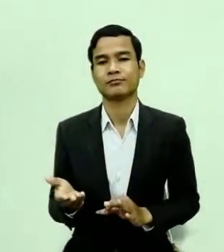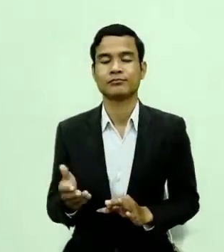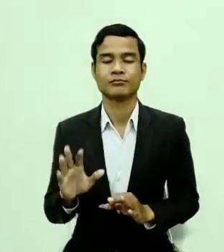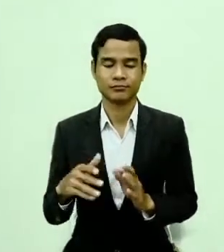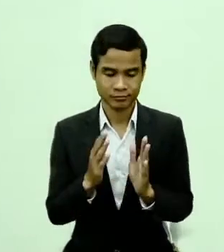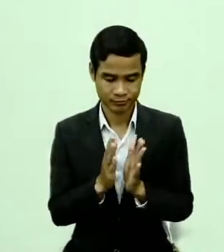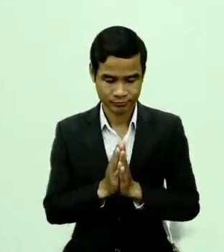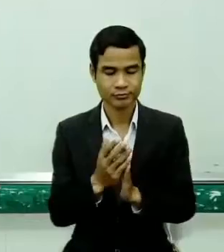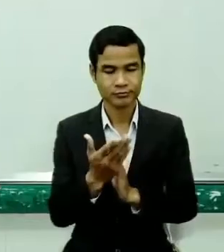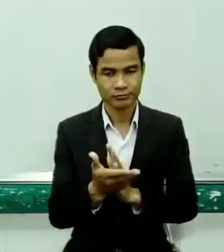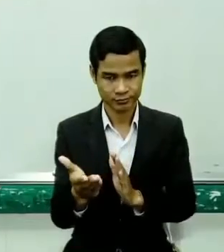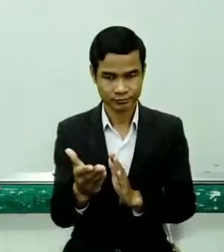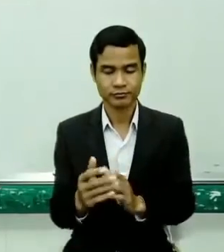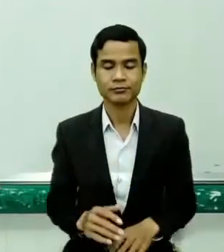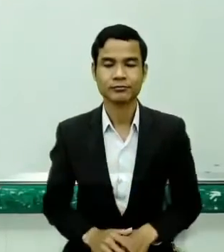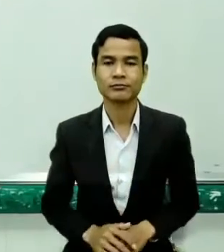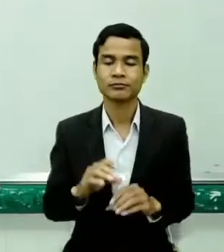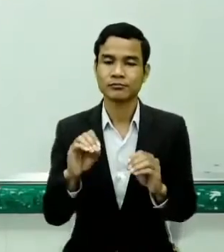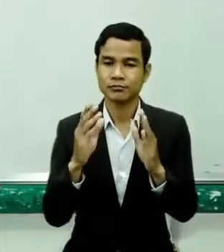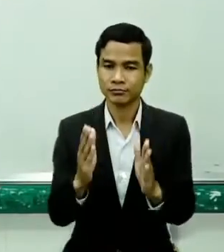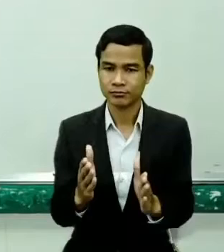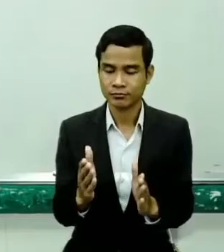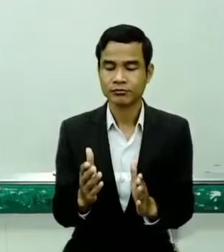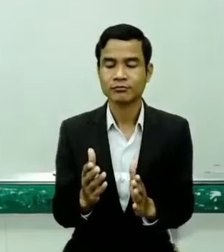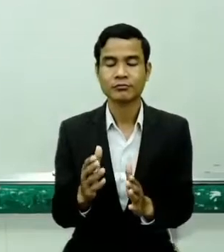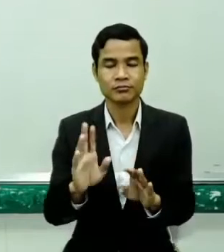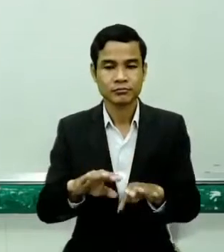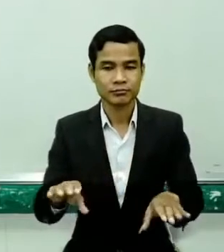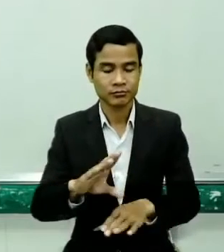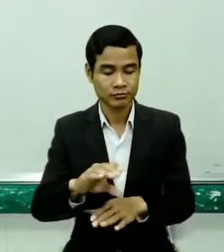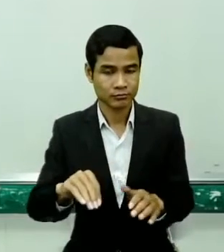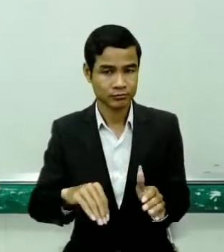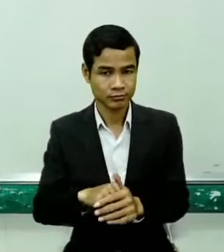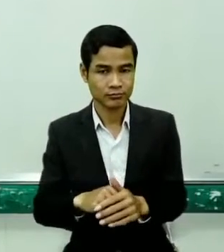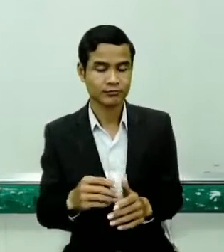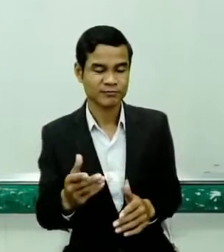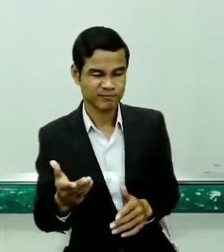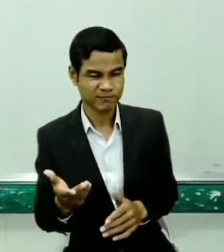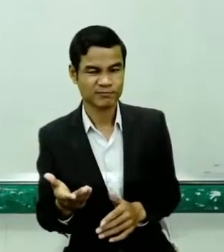chà ở con chán chắc nè khu sân khâm tha con tưởng ọc khá